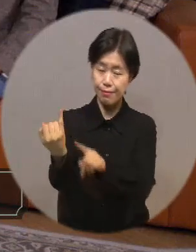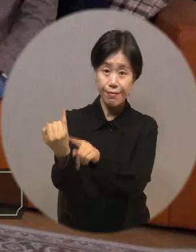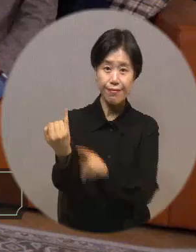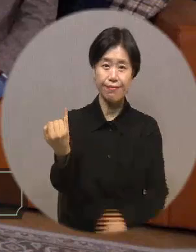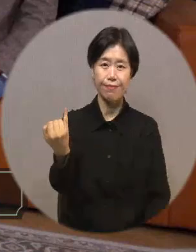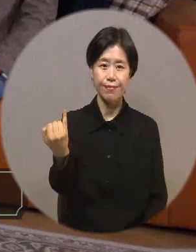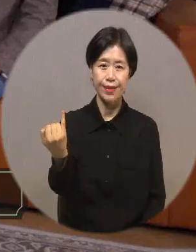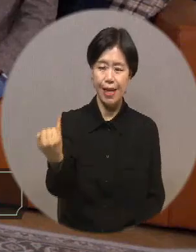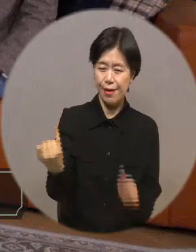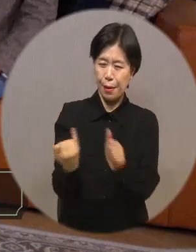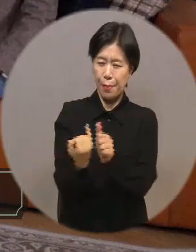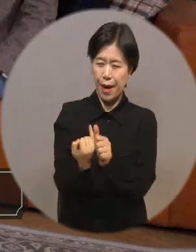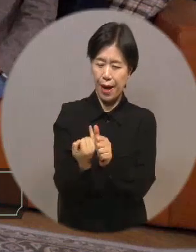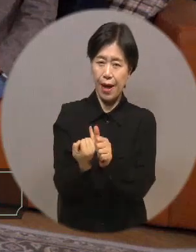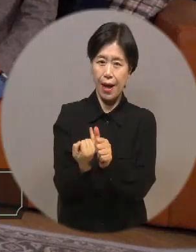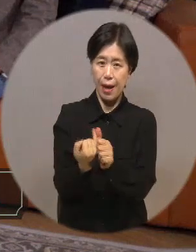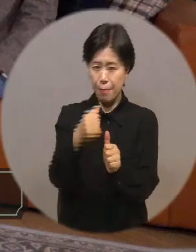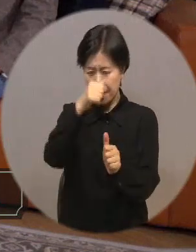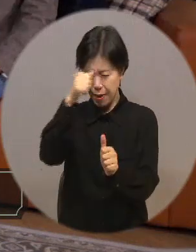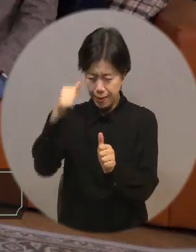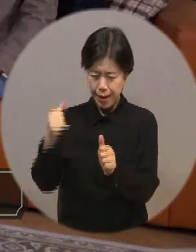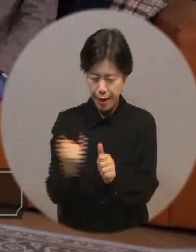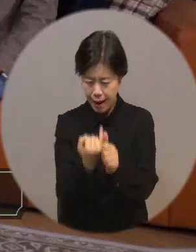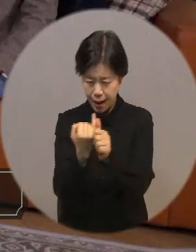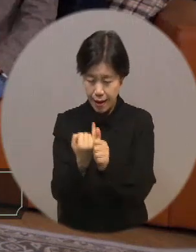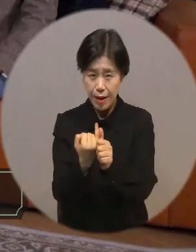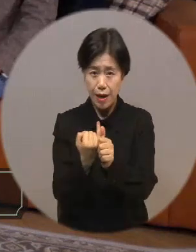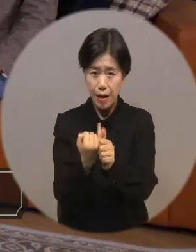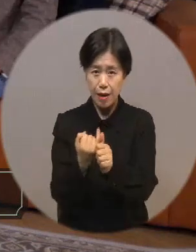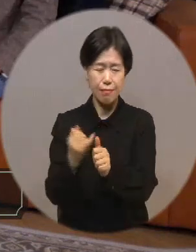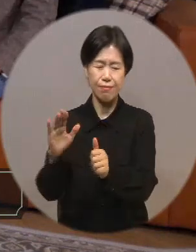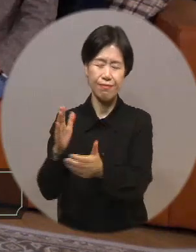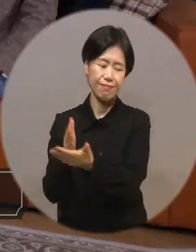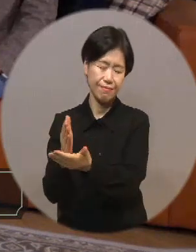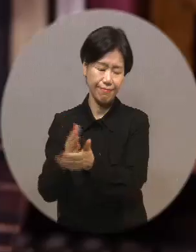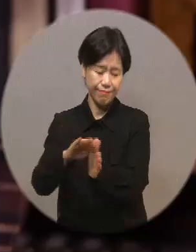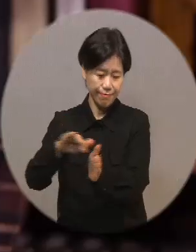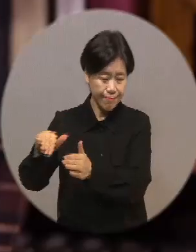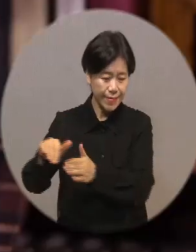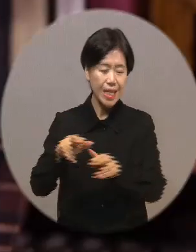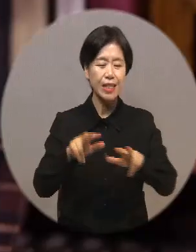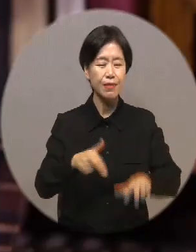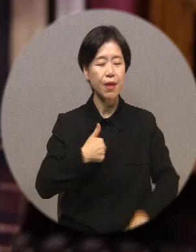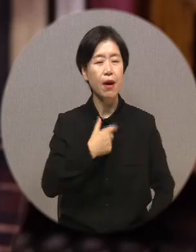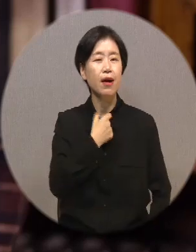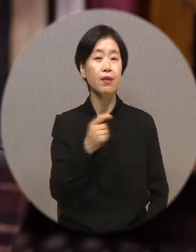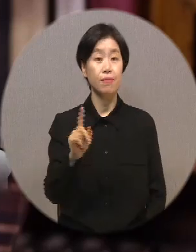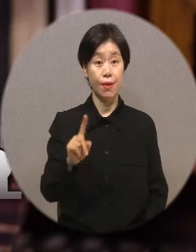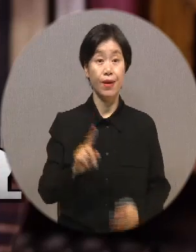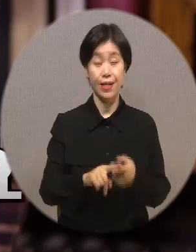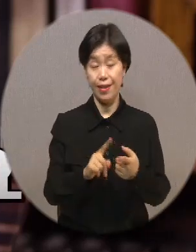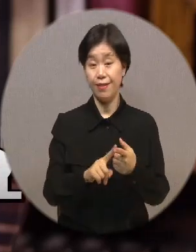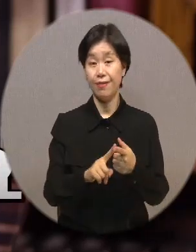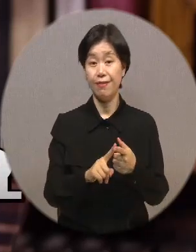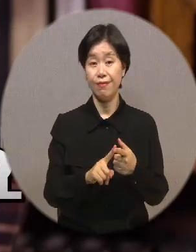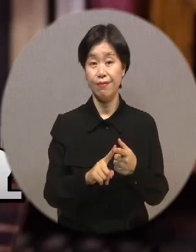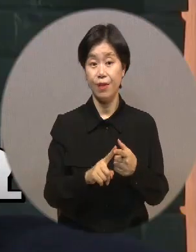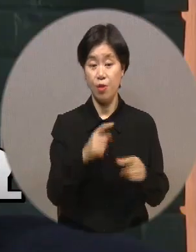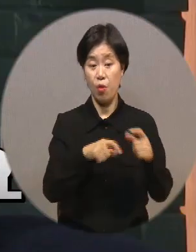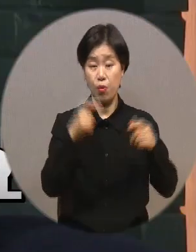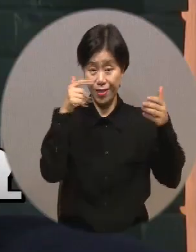책임지고 같이 하기보다는 지금 제가 하고 싶은 걸 하고 싶더라고요. 아직은. 그래서 뭐 연애할 시간이 없을 것